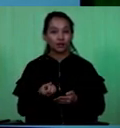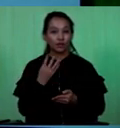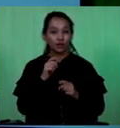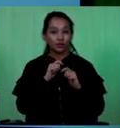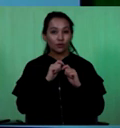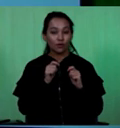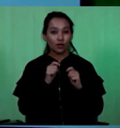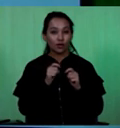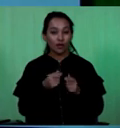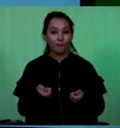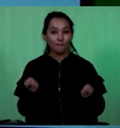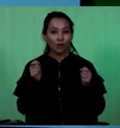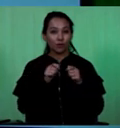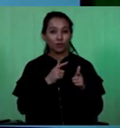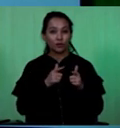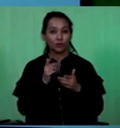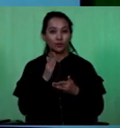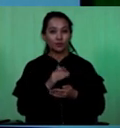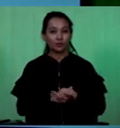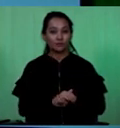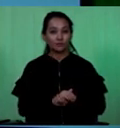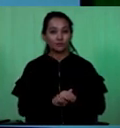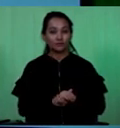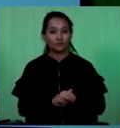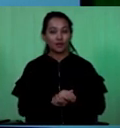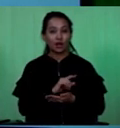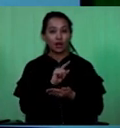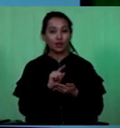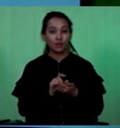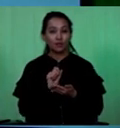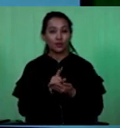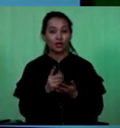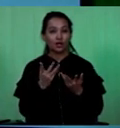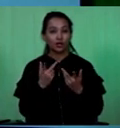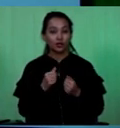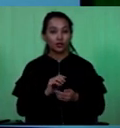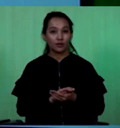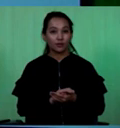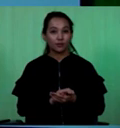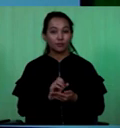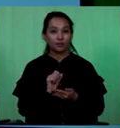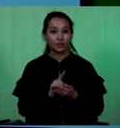sovg'ani bog'lagan bo'lamiz? Ana albatta bu masalani yechishda avval